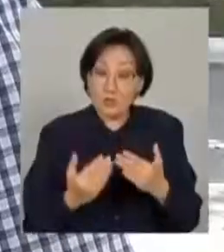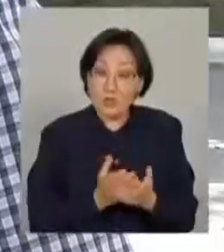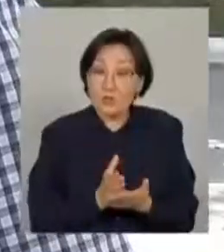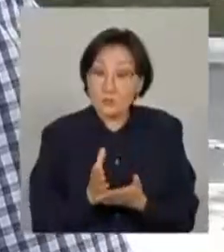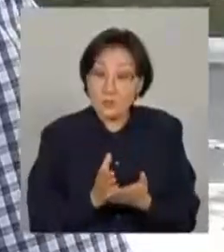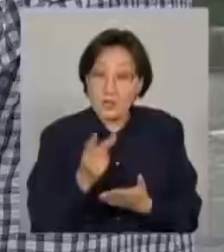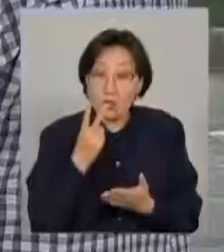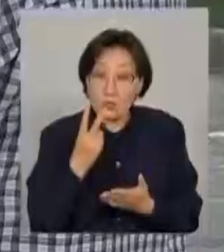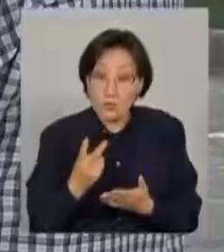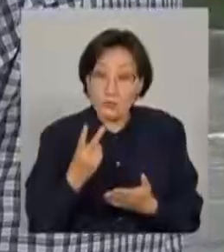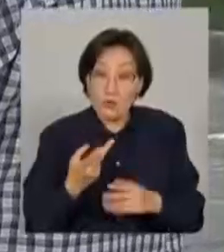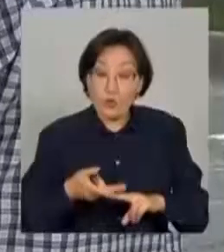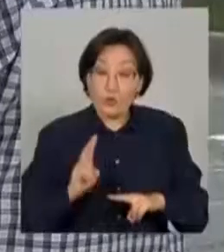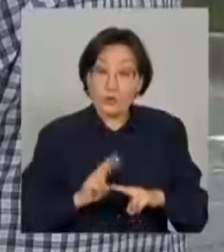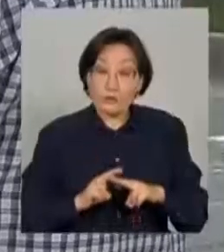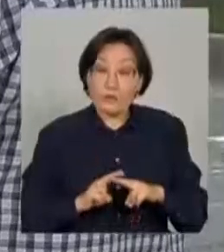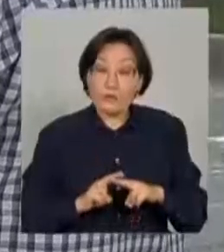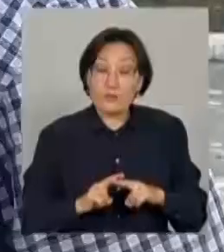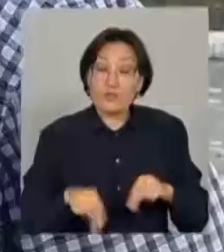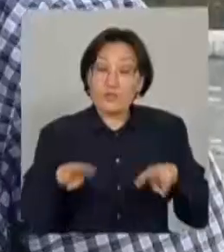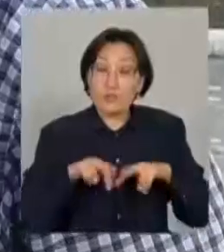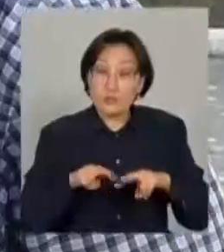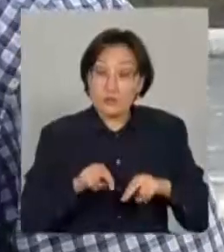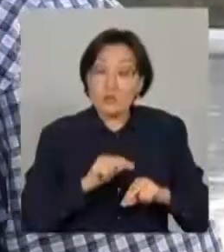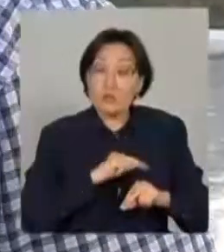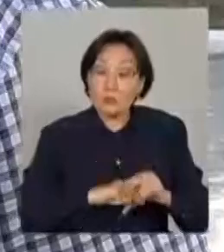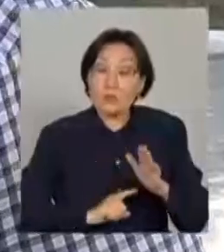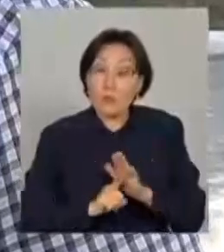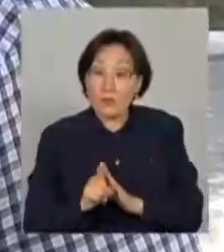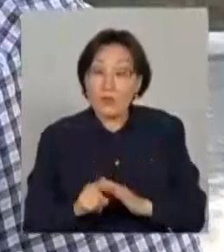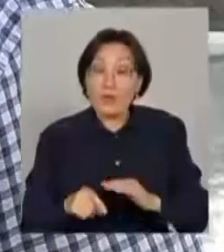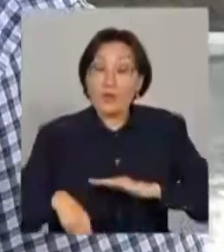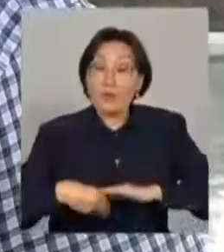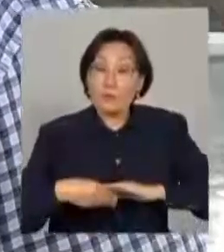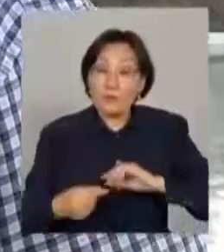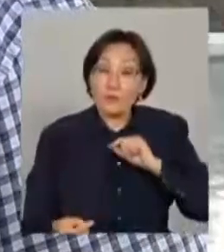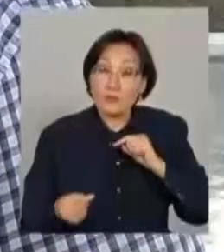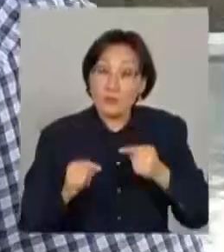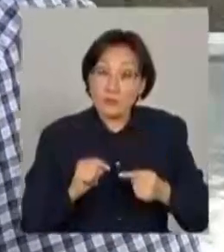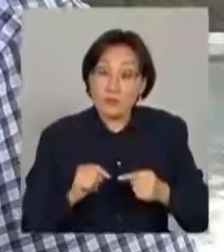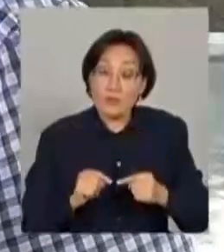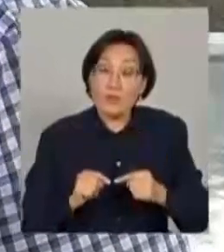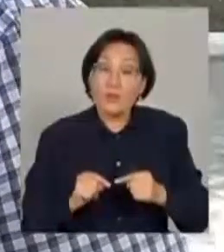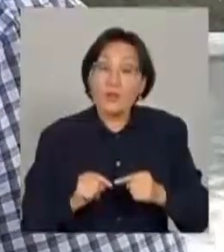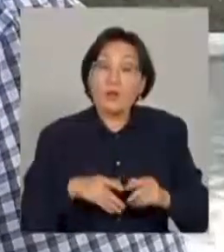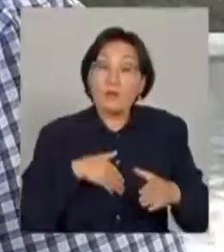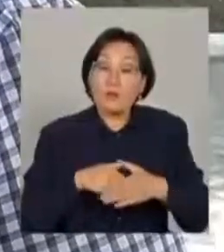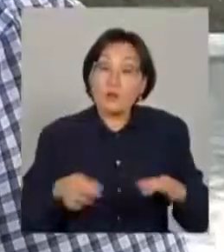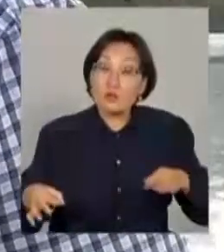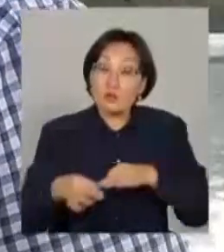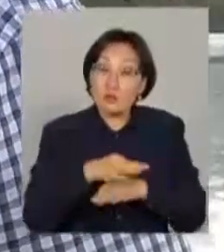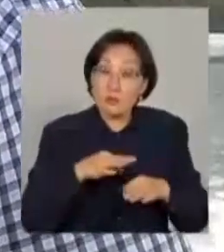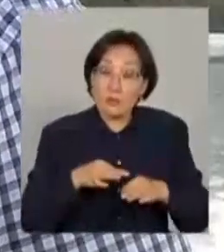көріп осыны қолға алып, сыбайлас жемқорлыққа қарсы волонтерлік жобасы аясында